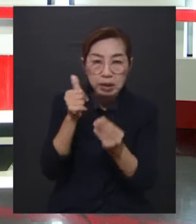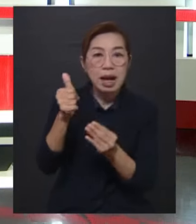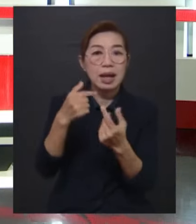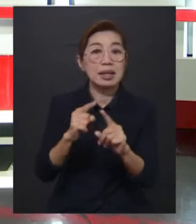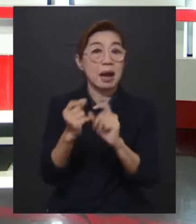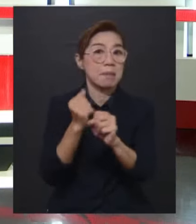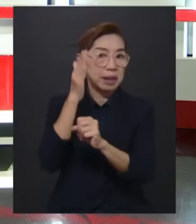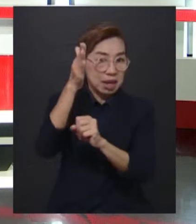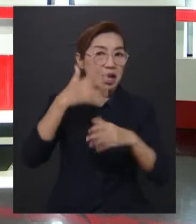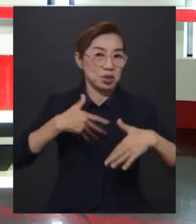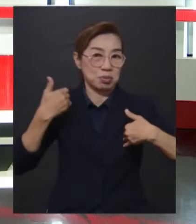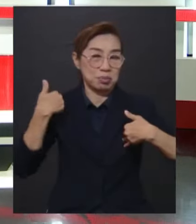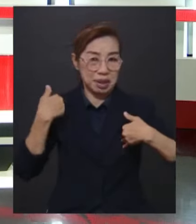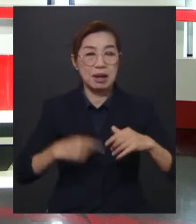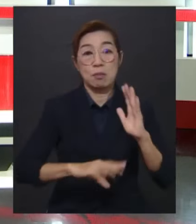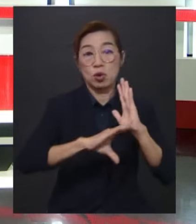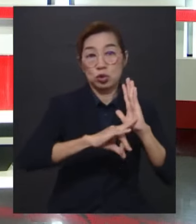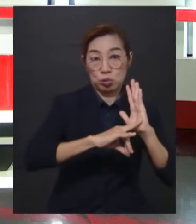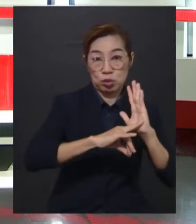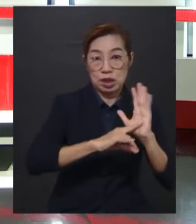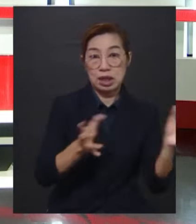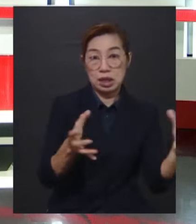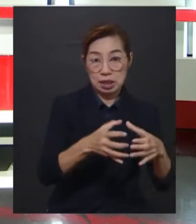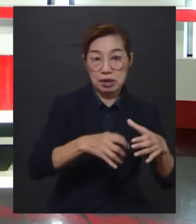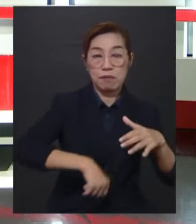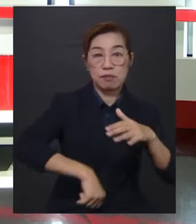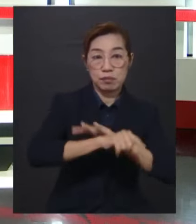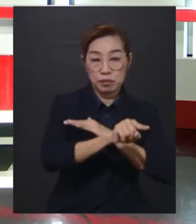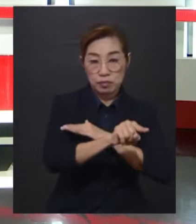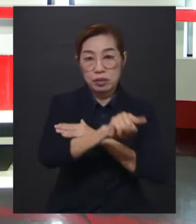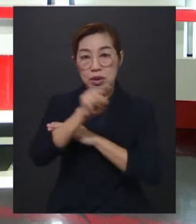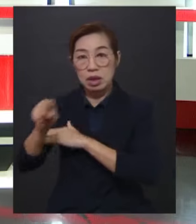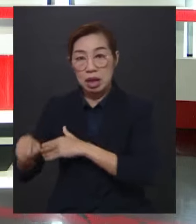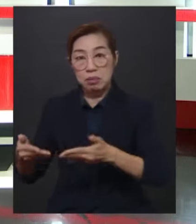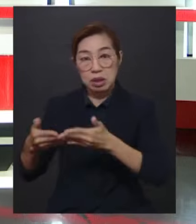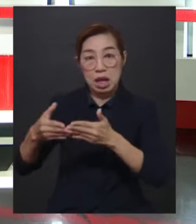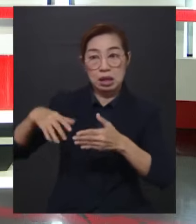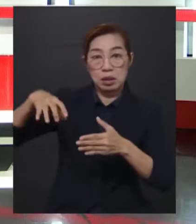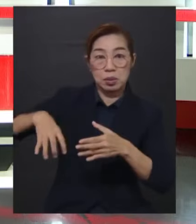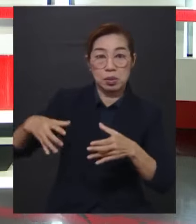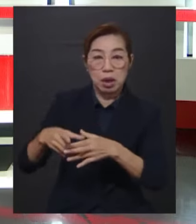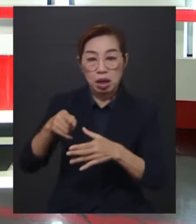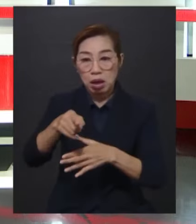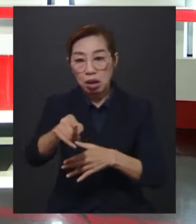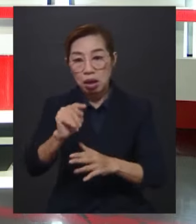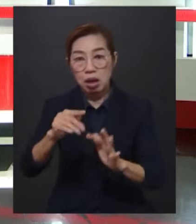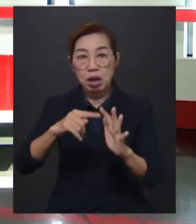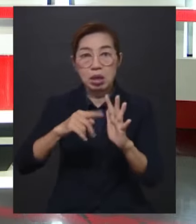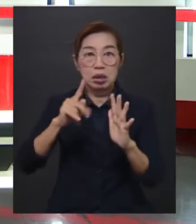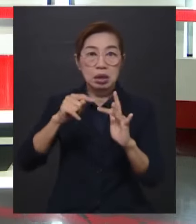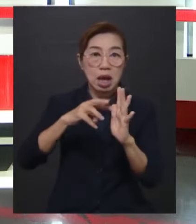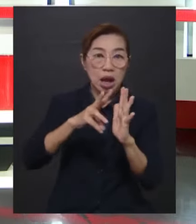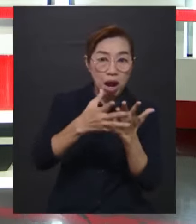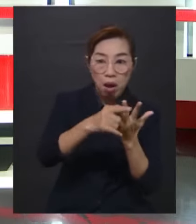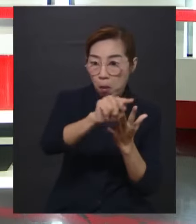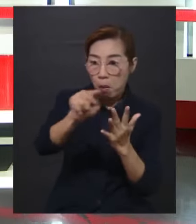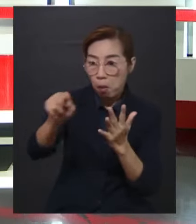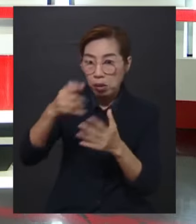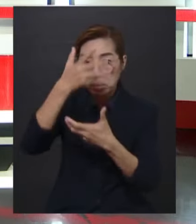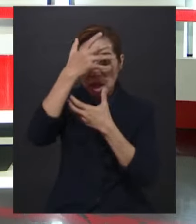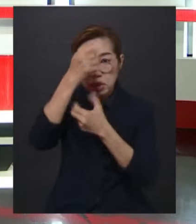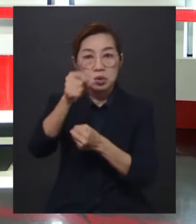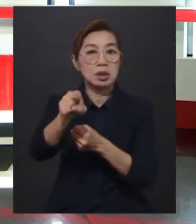การขับเคี่ยวระหว่างท่าเรือกับบูเวฟมายาวนานเนี่ยมันกลายเป็นว่ามีทีมอย่างท่าข้าม ม ีทีมอย่างแบล็กเพิร์ลขึ้นมาอย่างเงี้ยนะครับมันเลยทำ